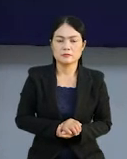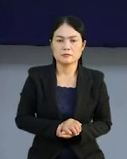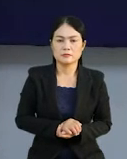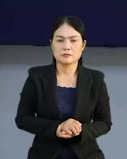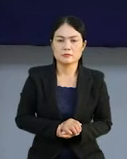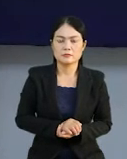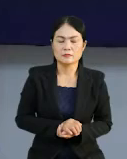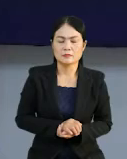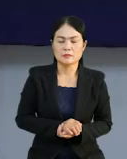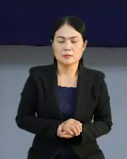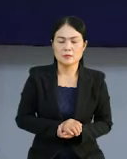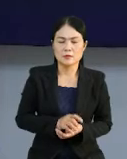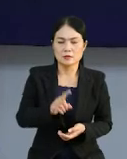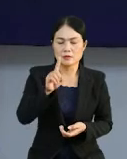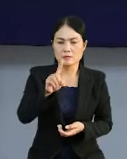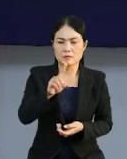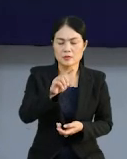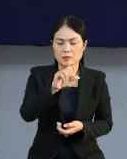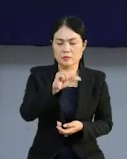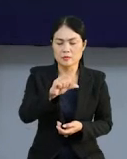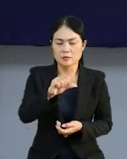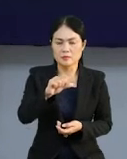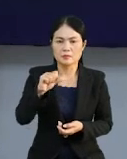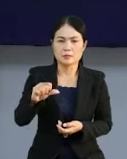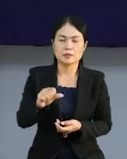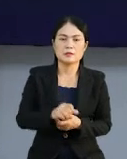cọ đạp prà mùi mơn rìa